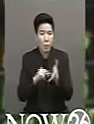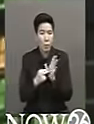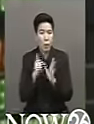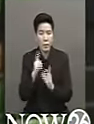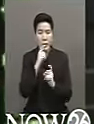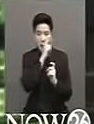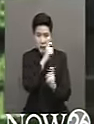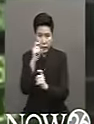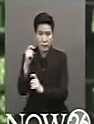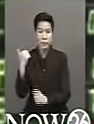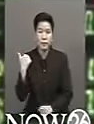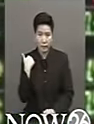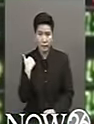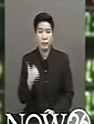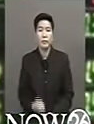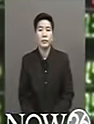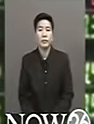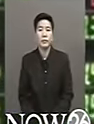เสี่ยงอย่างหนึ่ง